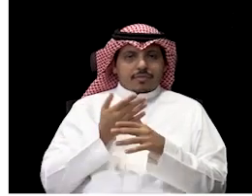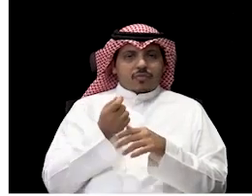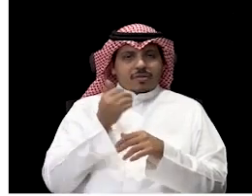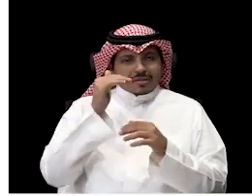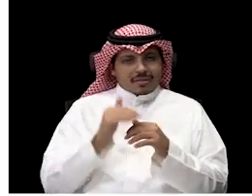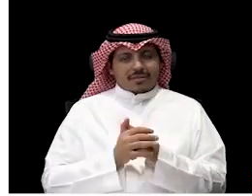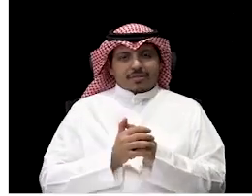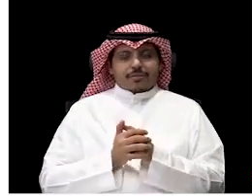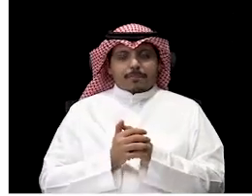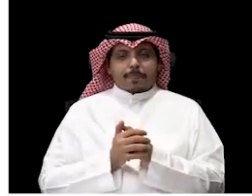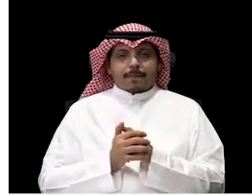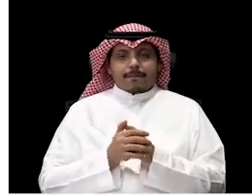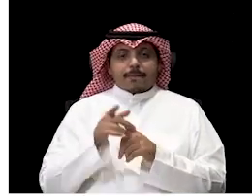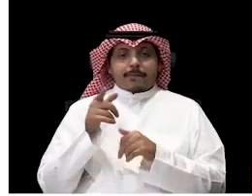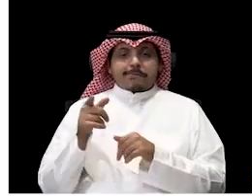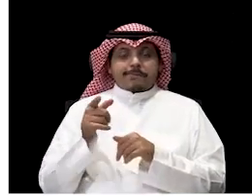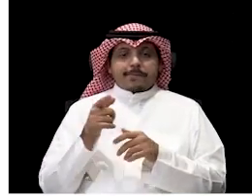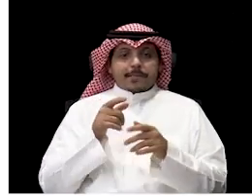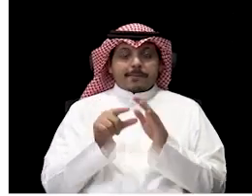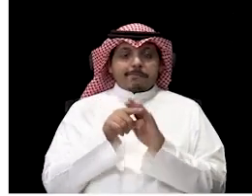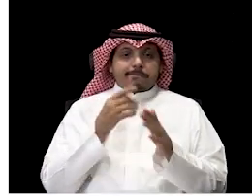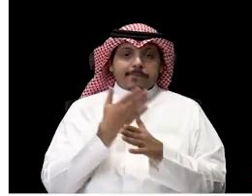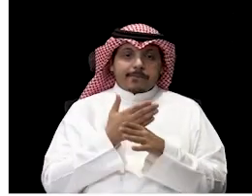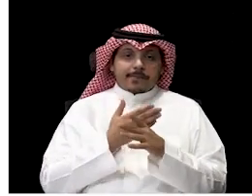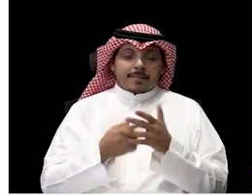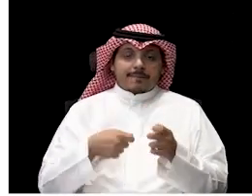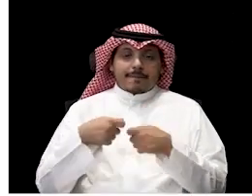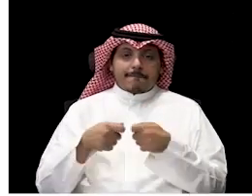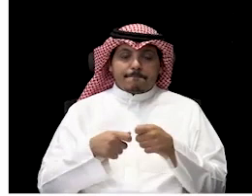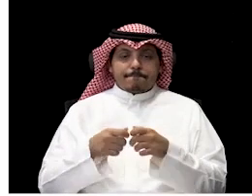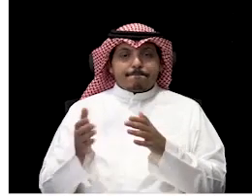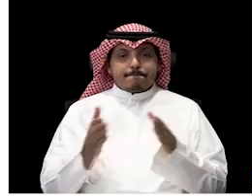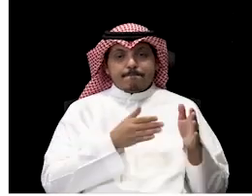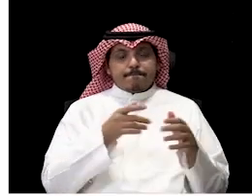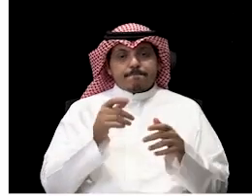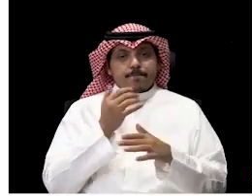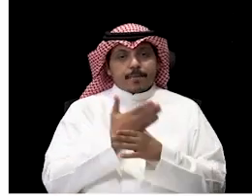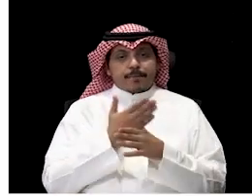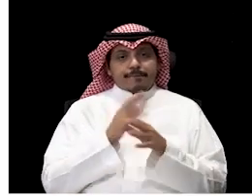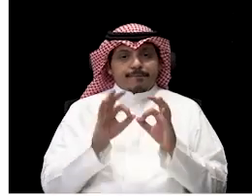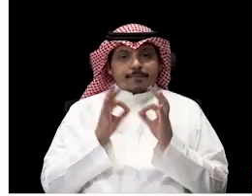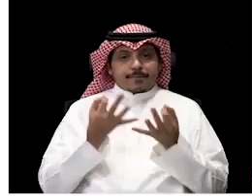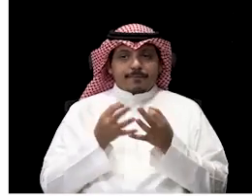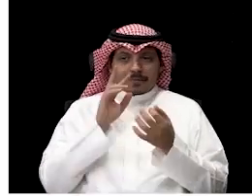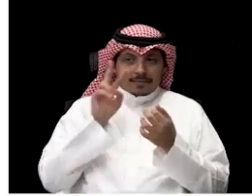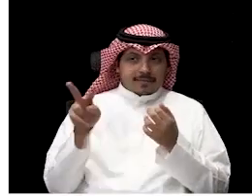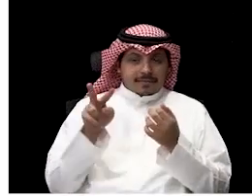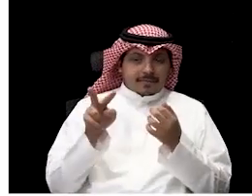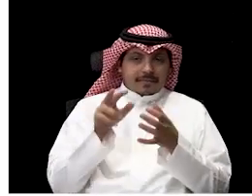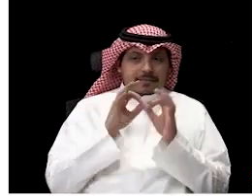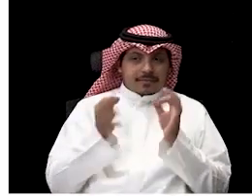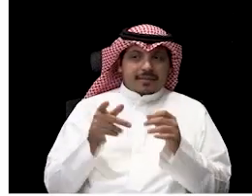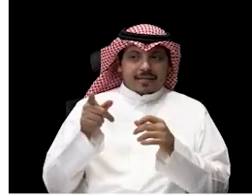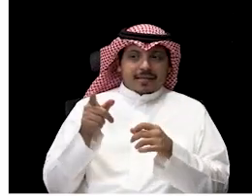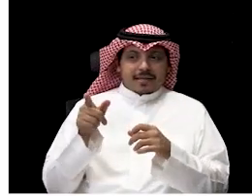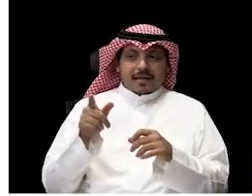هذا إذا تعلق بماذا؟ بالأسباب الاقتصادية. نأتي للأسباب الاجتماعية، النظرة الاجتماعية غير الصحيحة التي